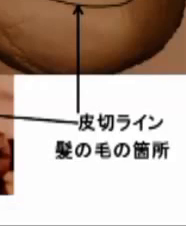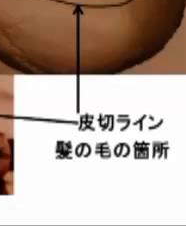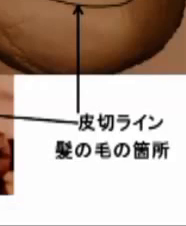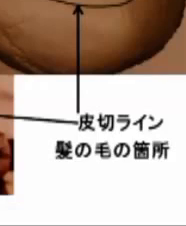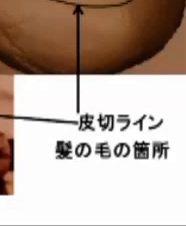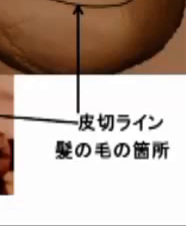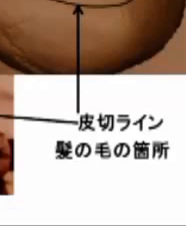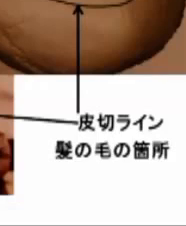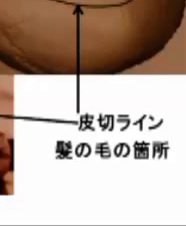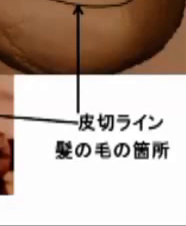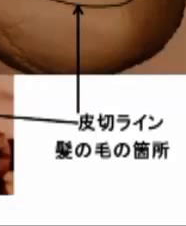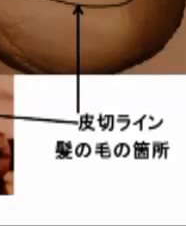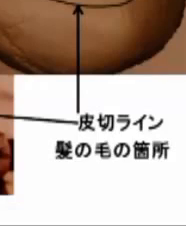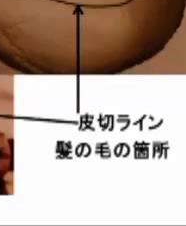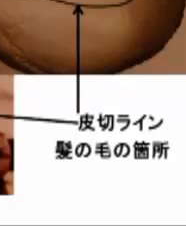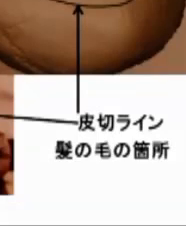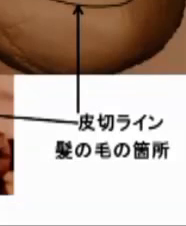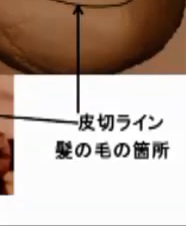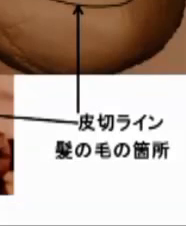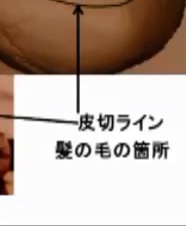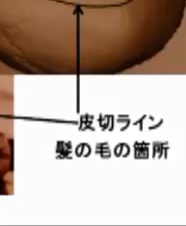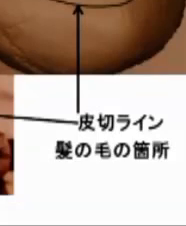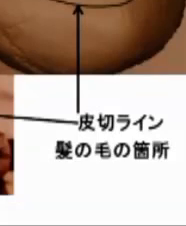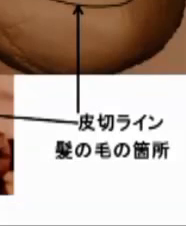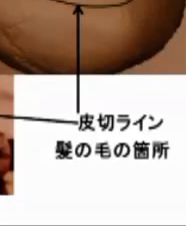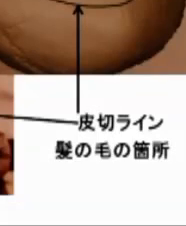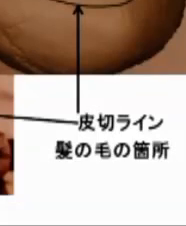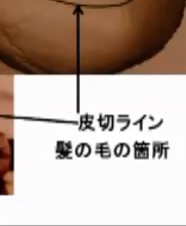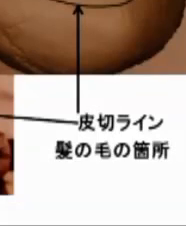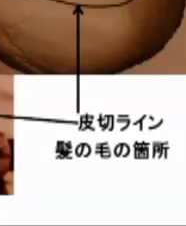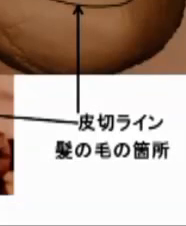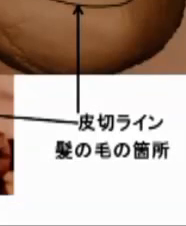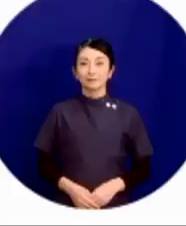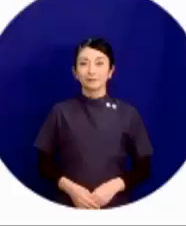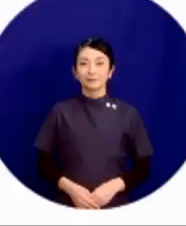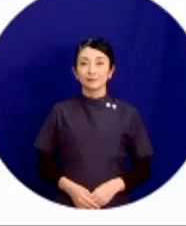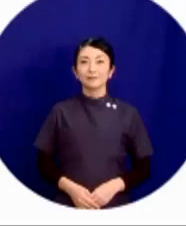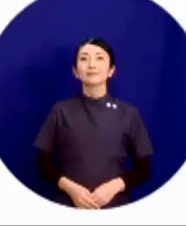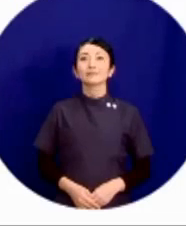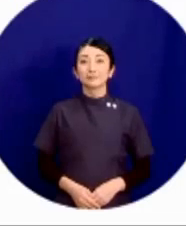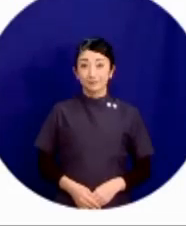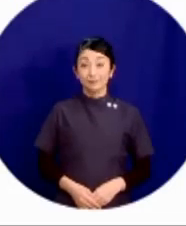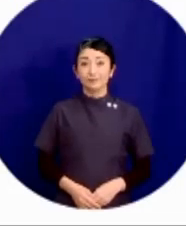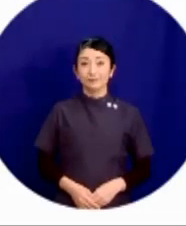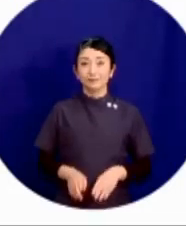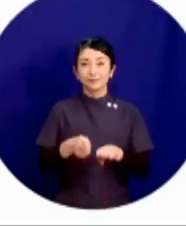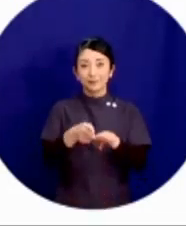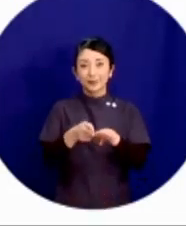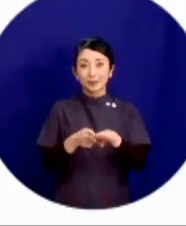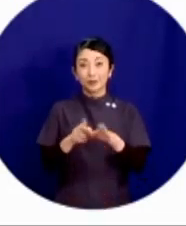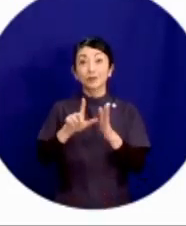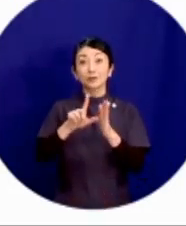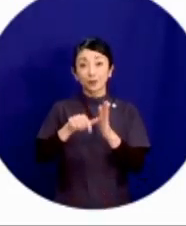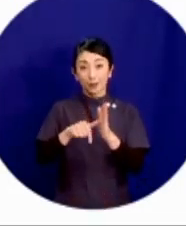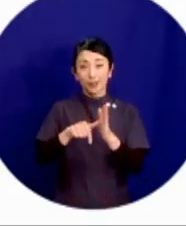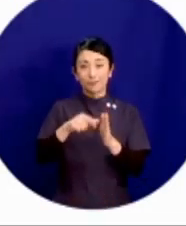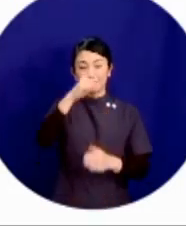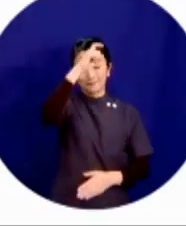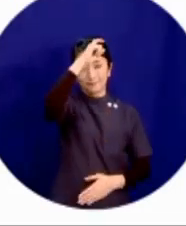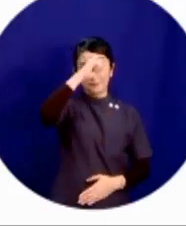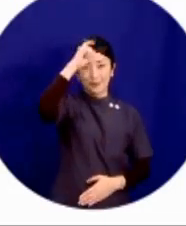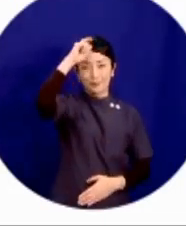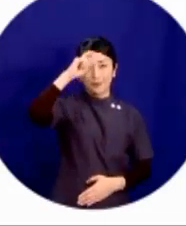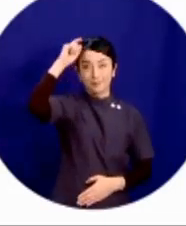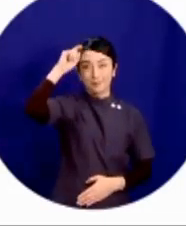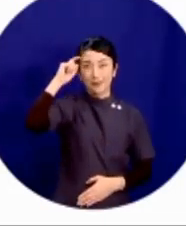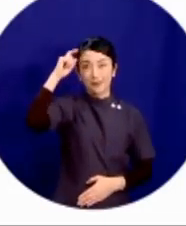を取って、皮膚を最後につける場合ですね、この皮膚のラインは髪の毛の生えて